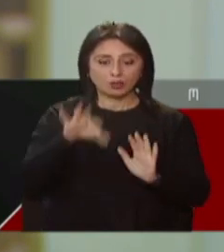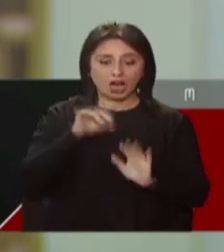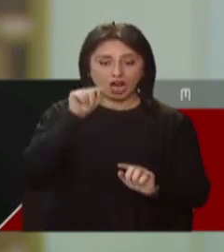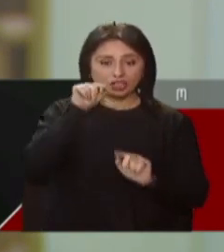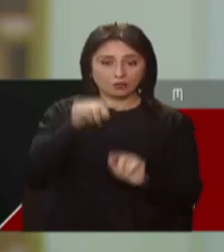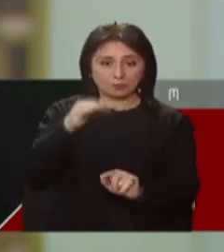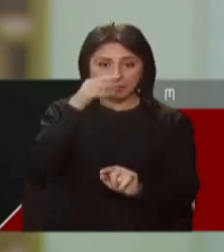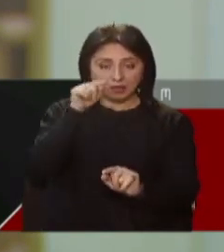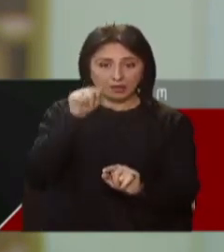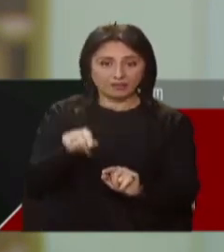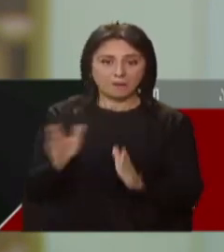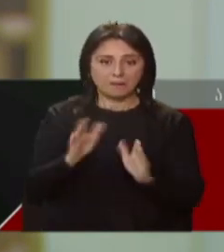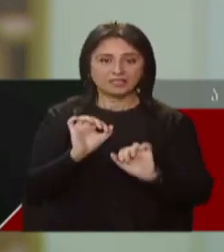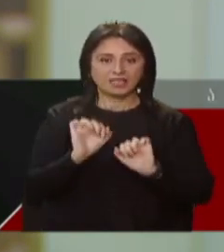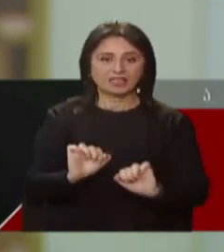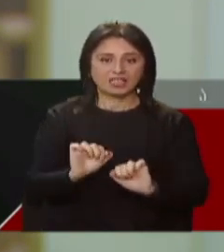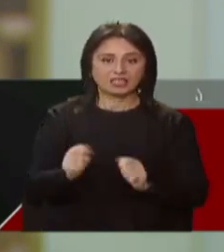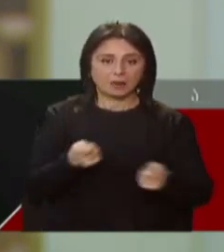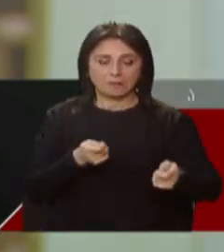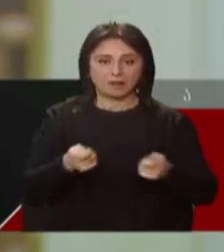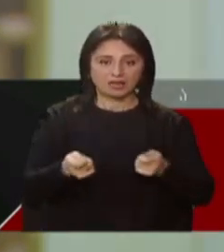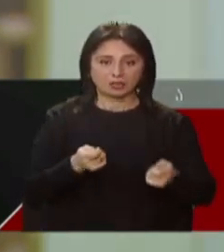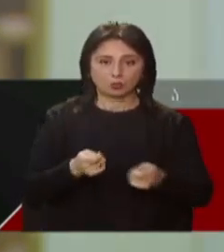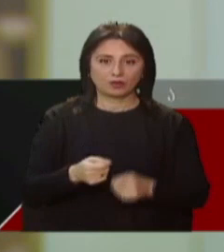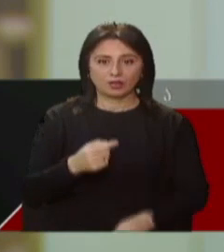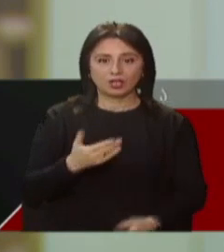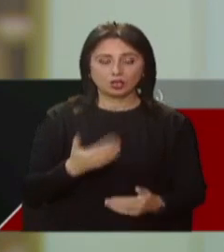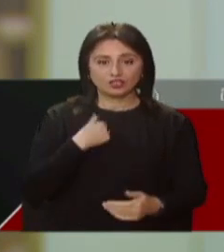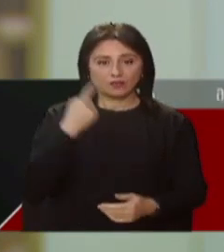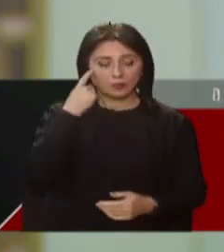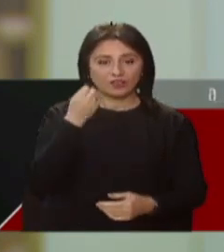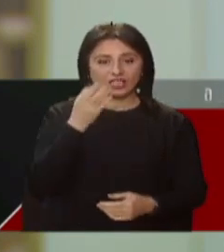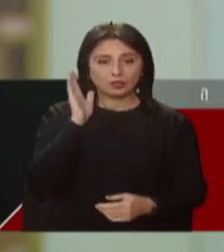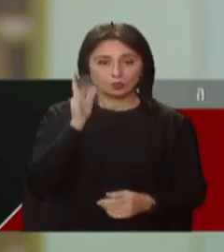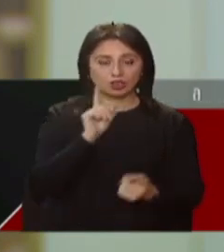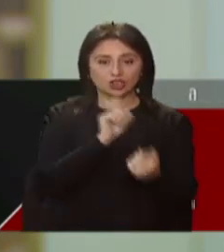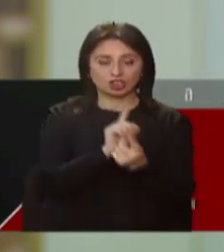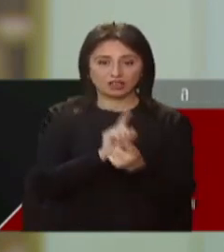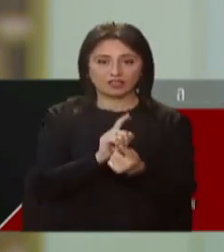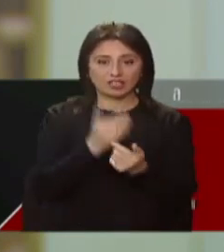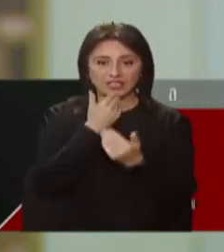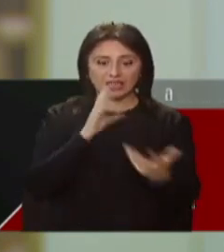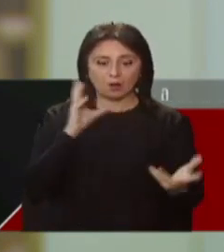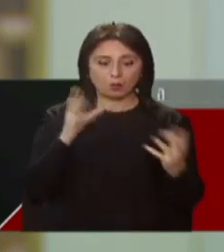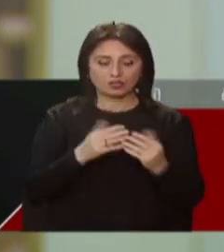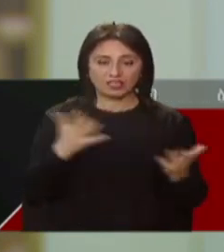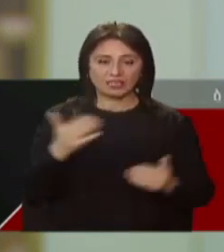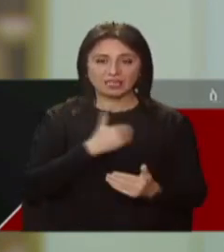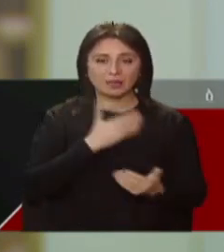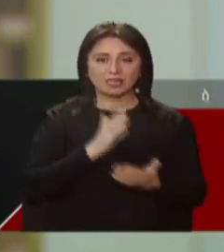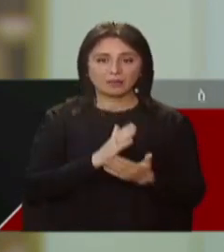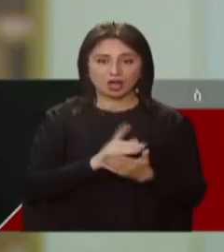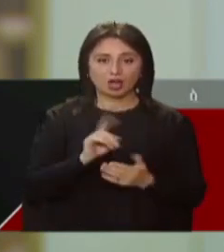არჩეული, მაქსიმალურად დაცული იყოს მანიპულაციებისაგან. Მე ვფიქრობ, ჩვენ კიდევ მოგვიწევს შეხვედრები და საბოლოო ჯამში მე დიდი იმედი მაქვს,